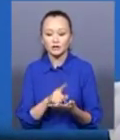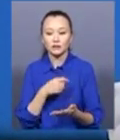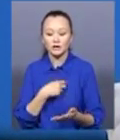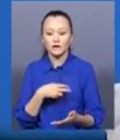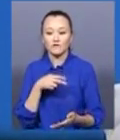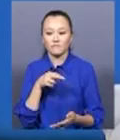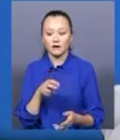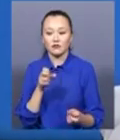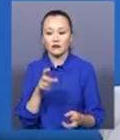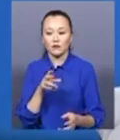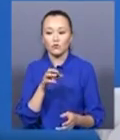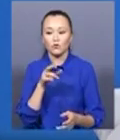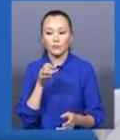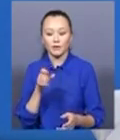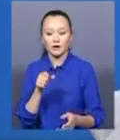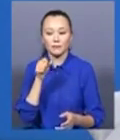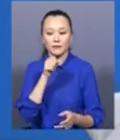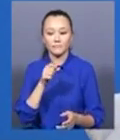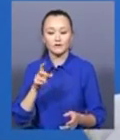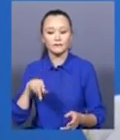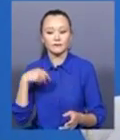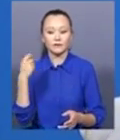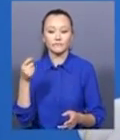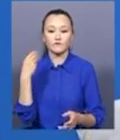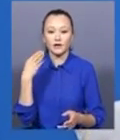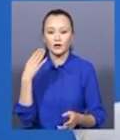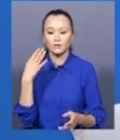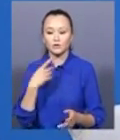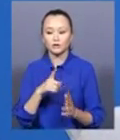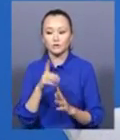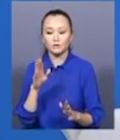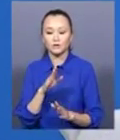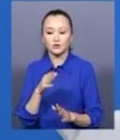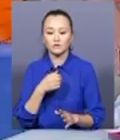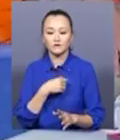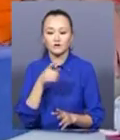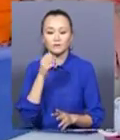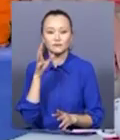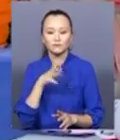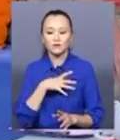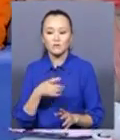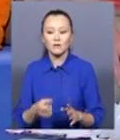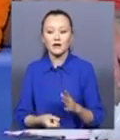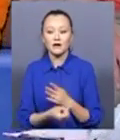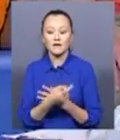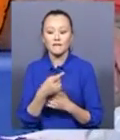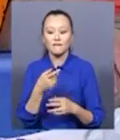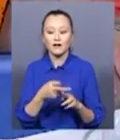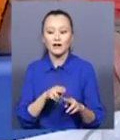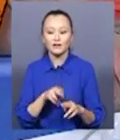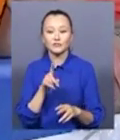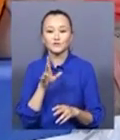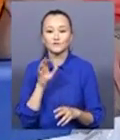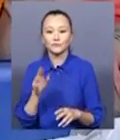выйти как оперная певица с веером и начинать петь, вы не представляете, у меня появляется этот